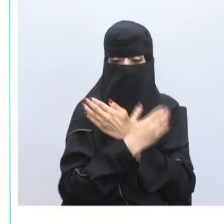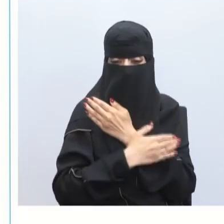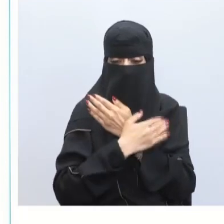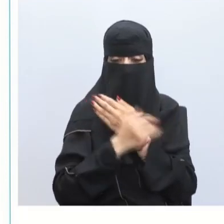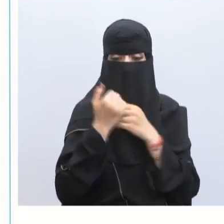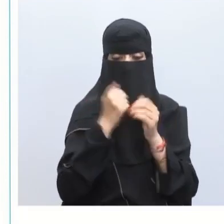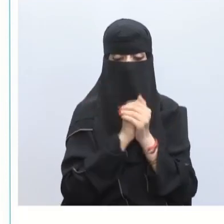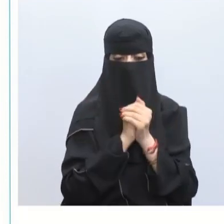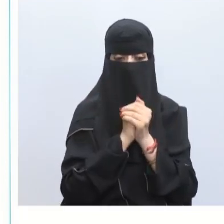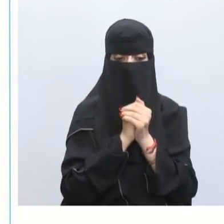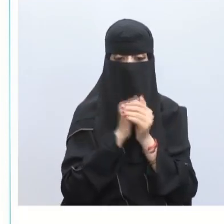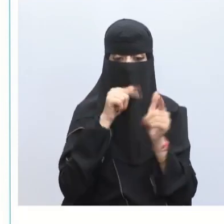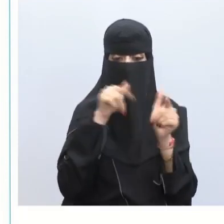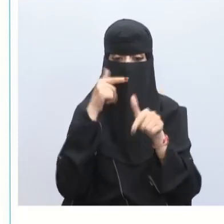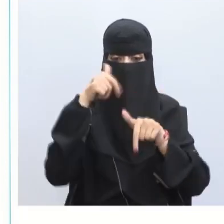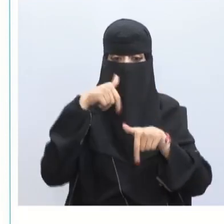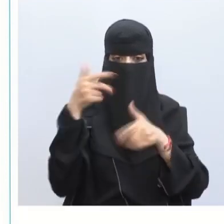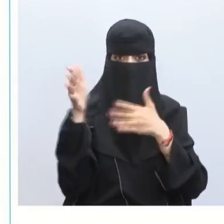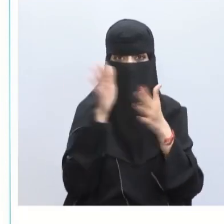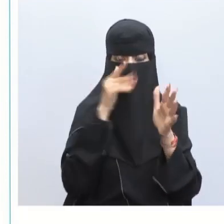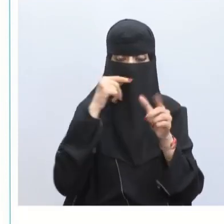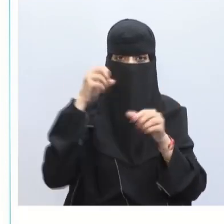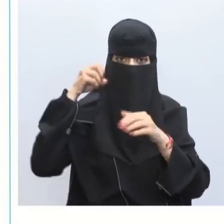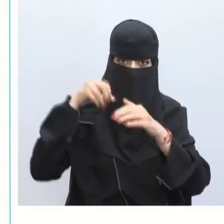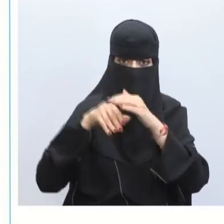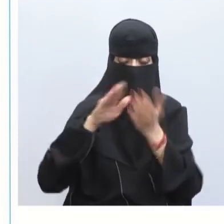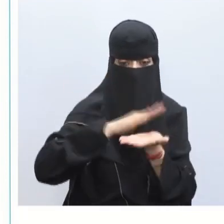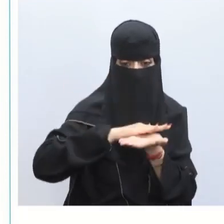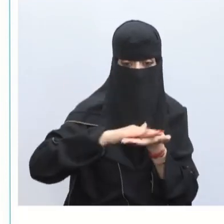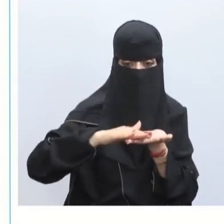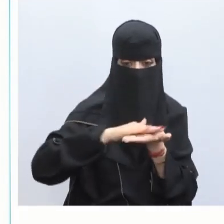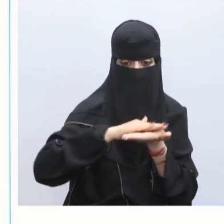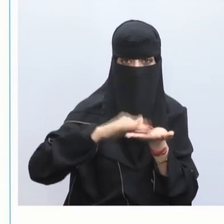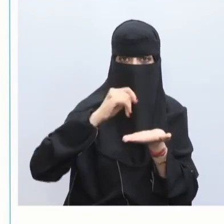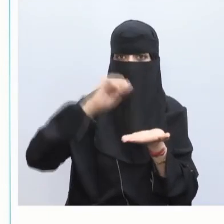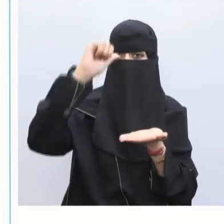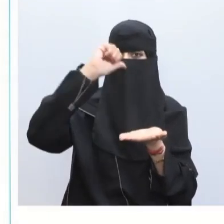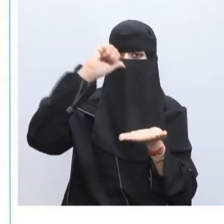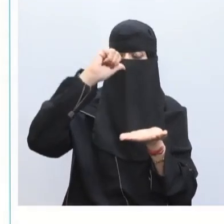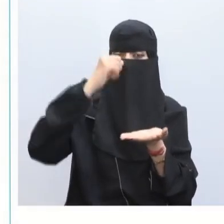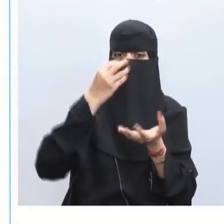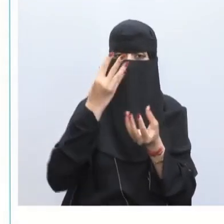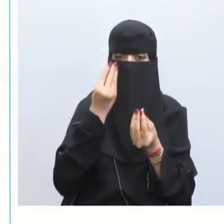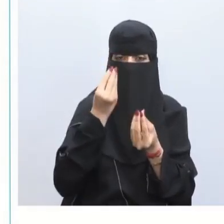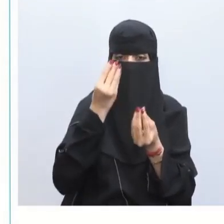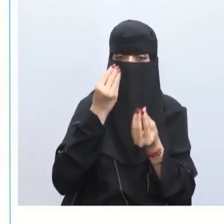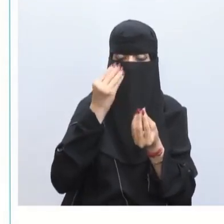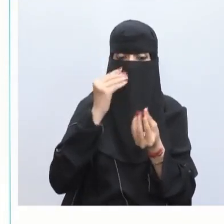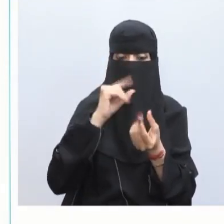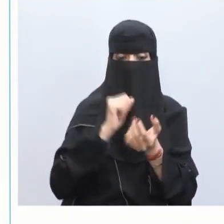الرياح دافئه والرياح التي تهب من مسطحات مائيه تكون